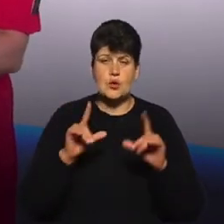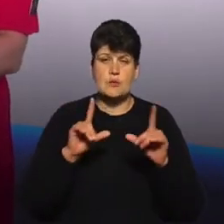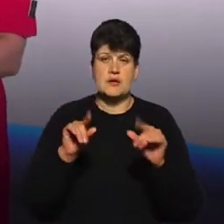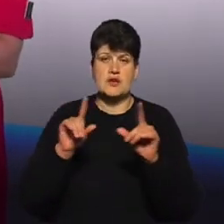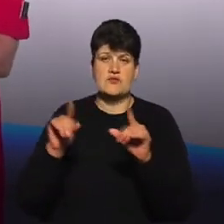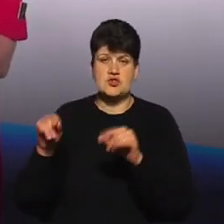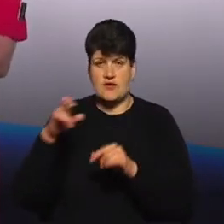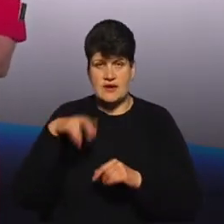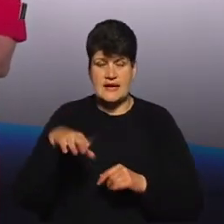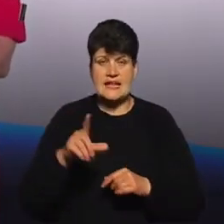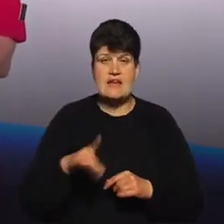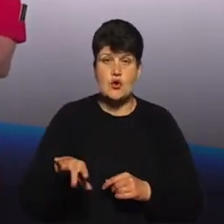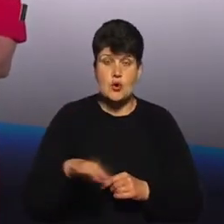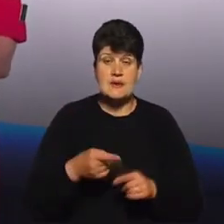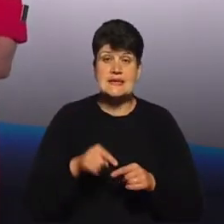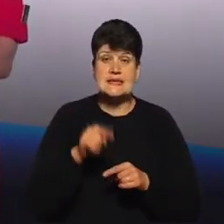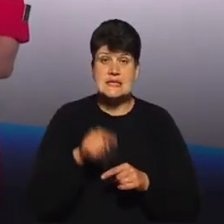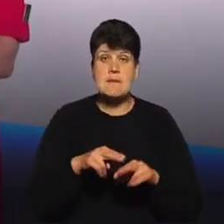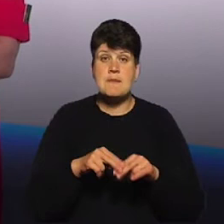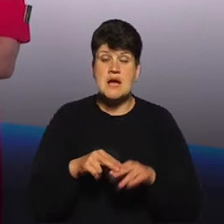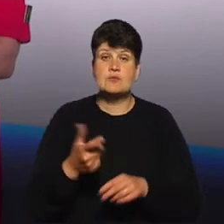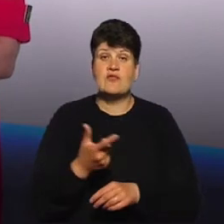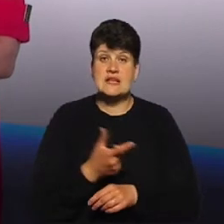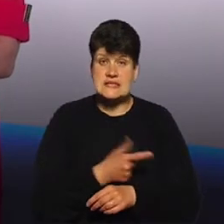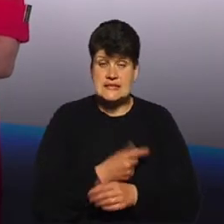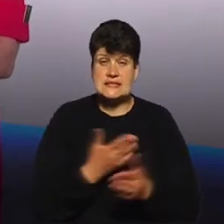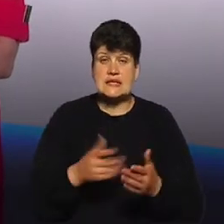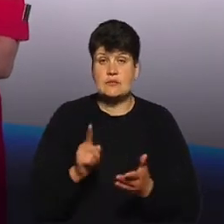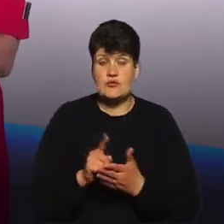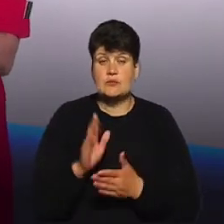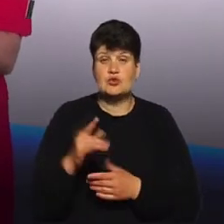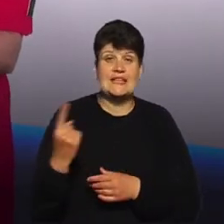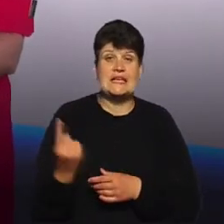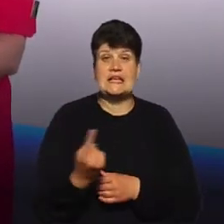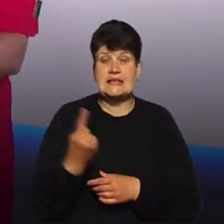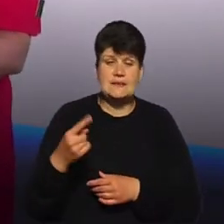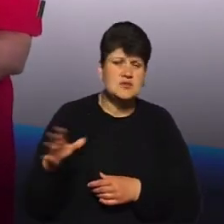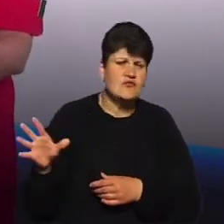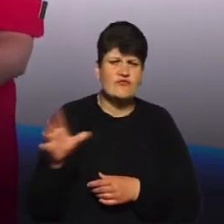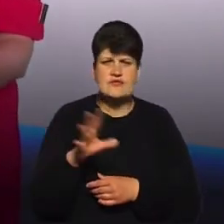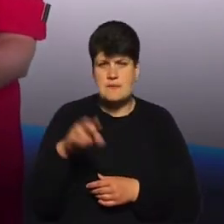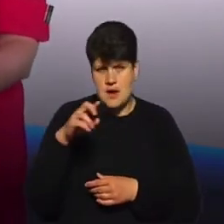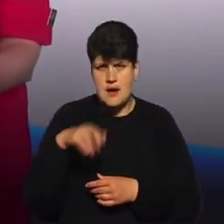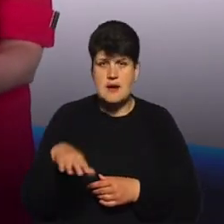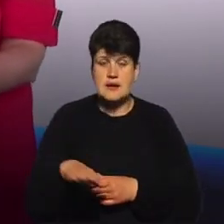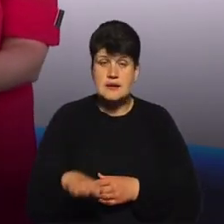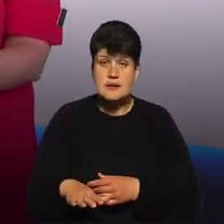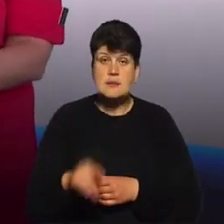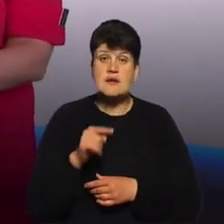оцей паспорт вакцинації, який повинен бути єдиний між всіма країнами Шенген-зони, він якраз і допоможе